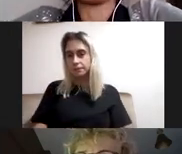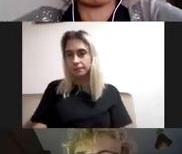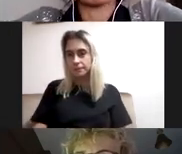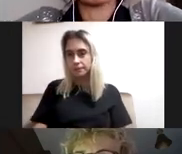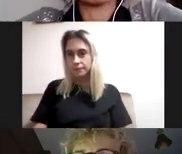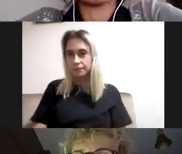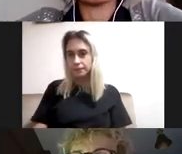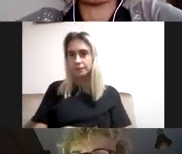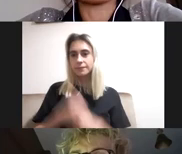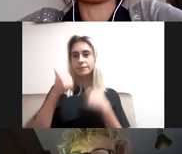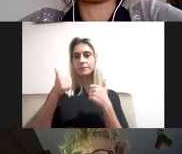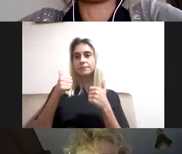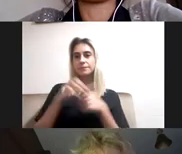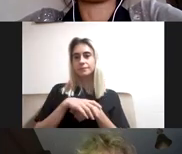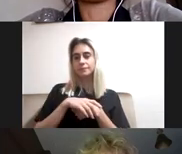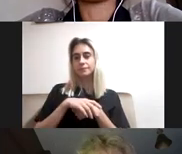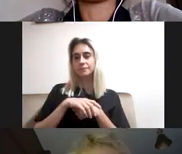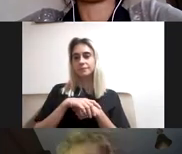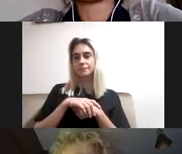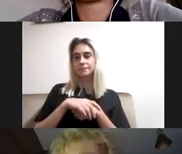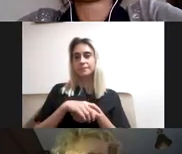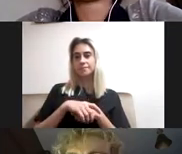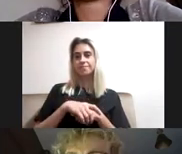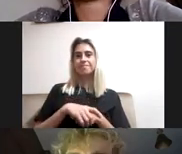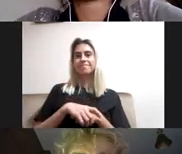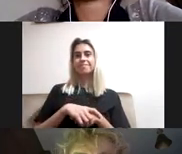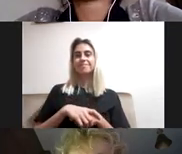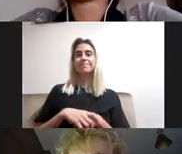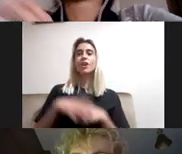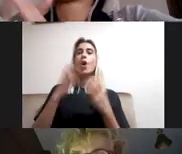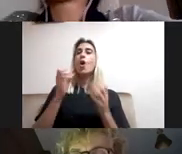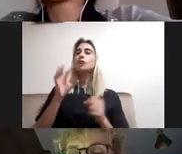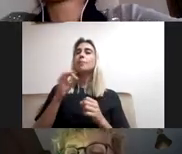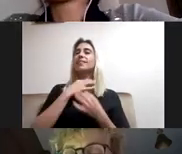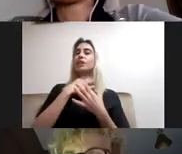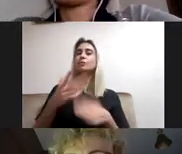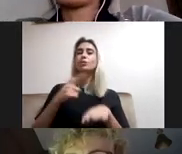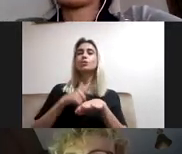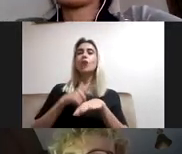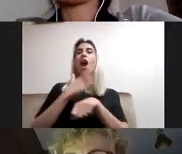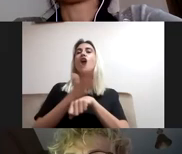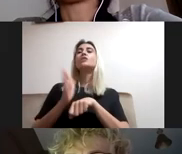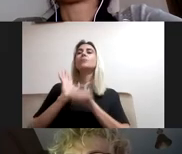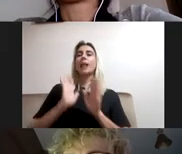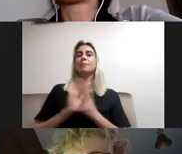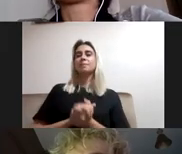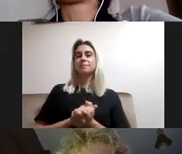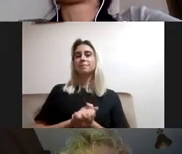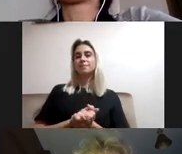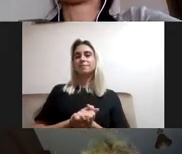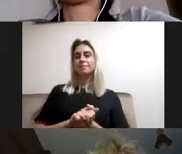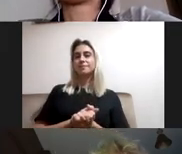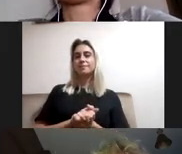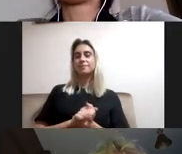tanesi. Evet. Hocam teşekkür ederiz. Çok süreyi de aşmak istemiyoruz. Ben evet. Bir